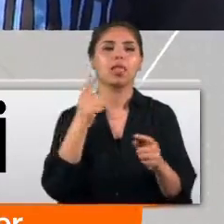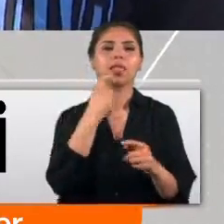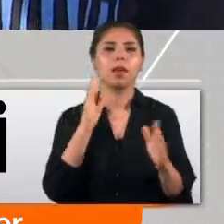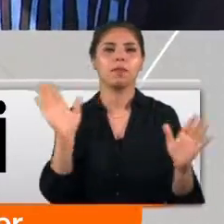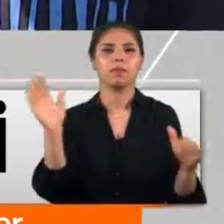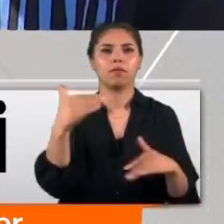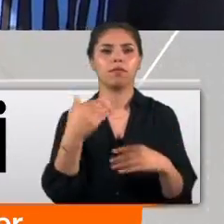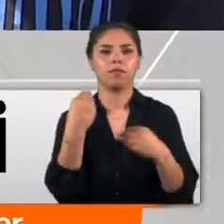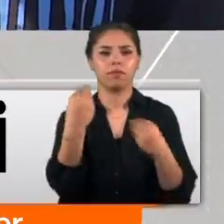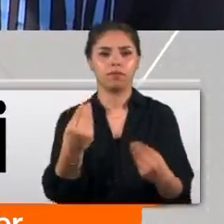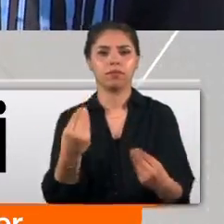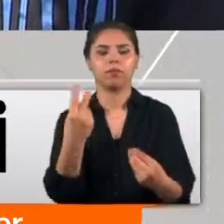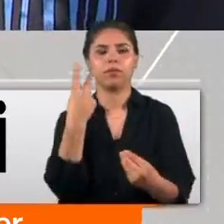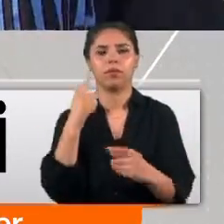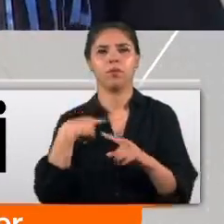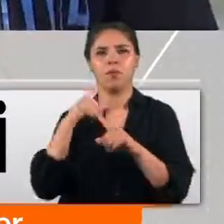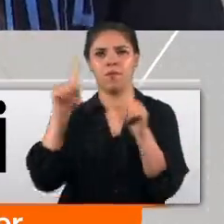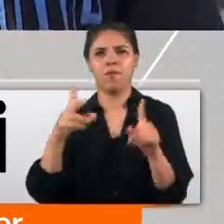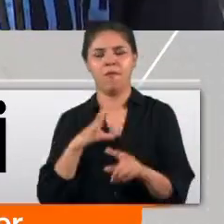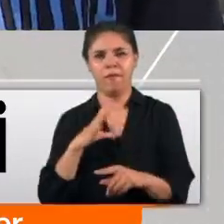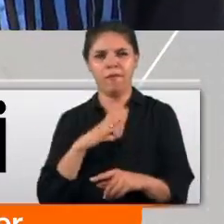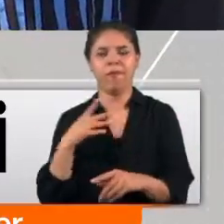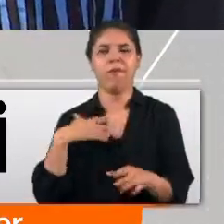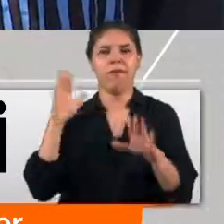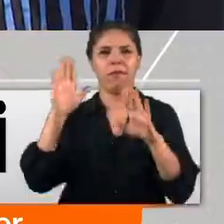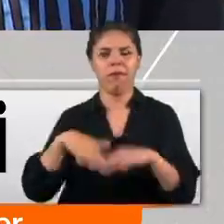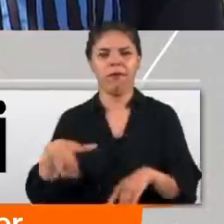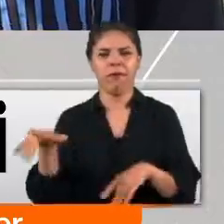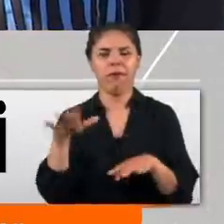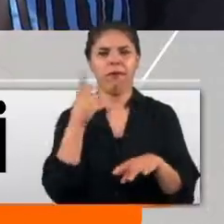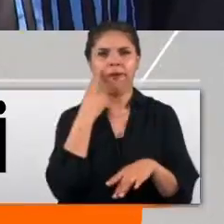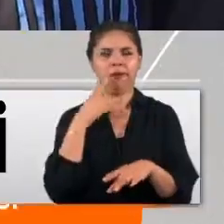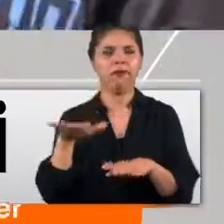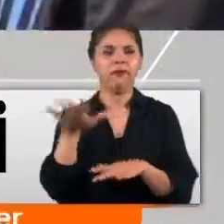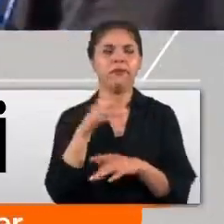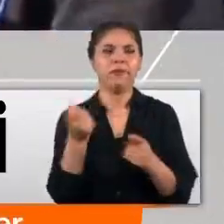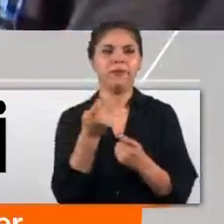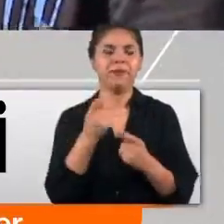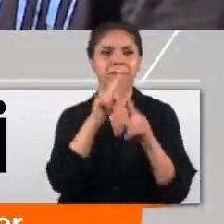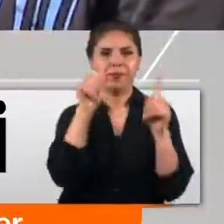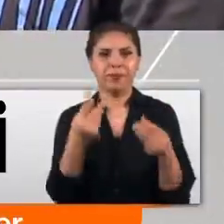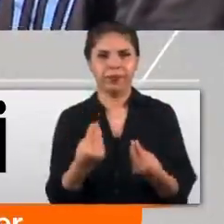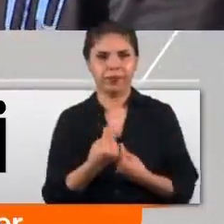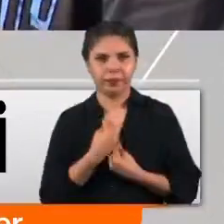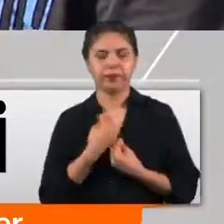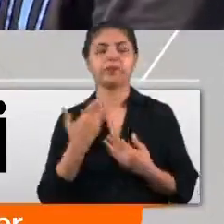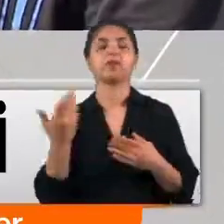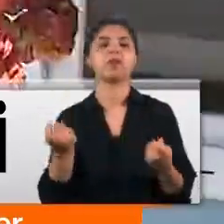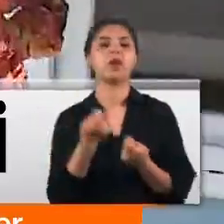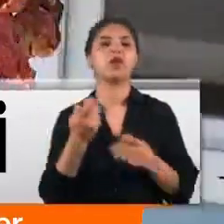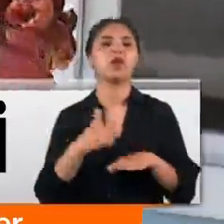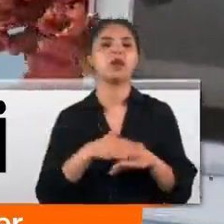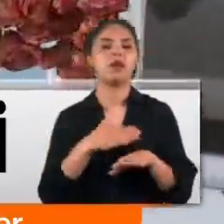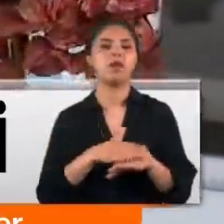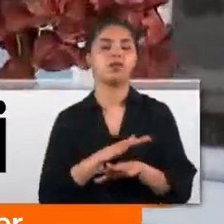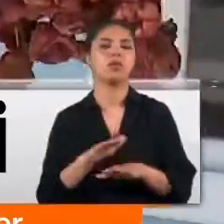vardı. Depremde yıkıldı iş yerlerimiz. Devletimiz burayı yaptı geçici iş yerleri. İşler yavaş yavaş düzene oturuyor.